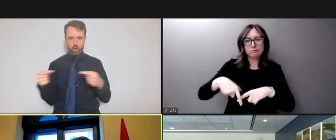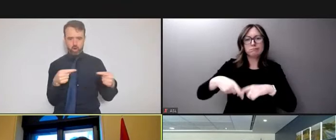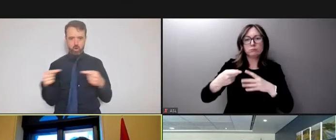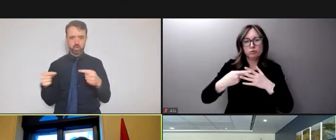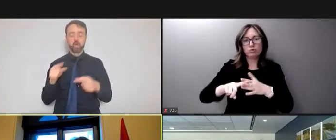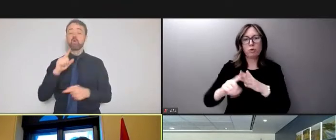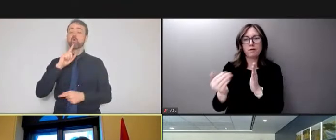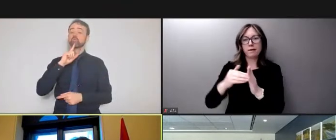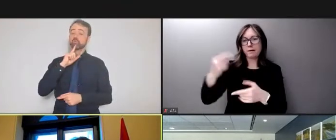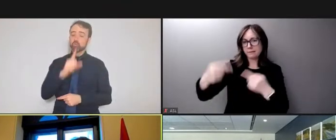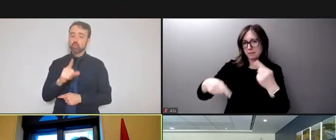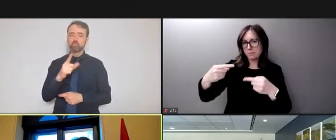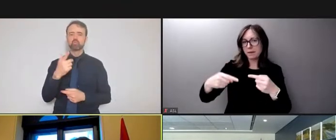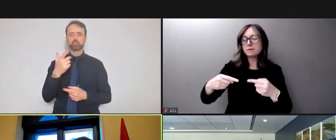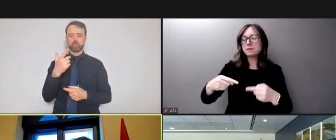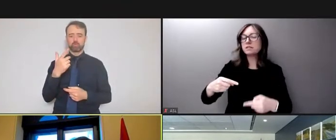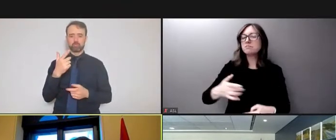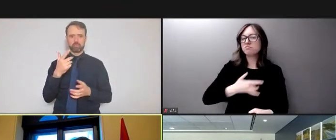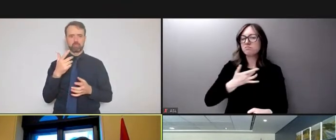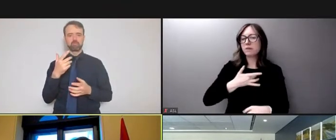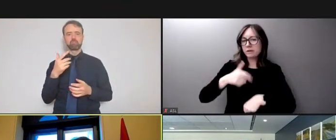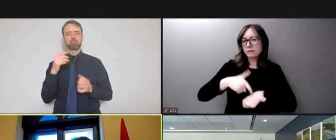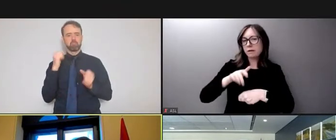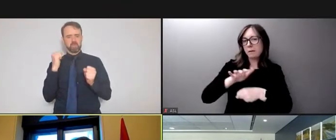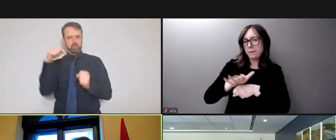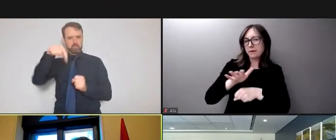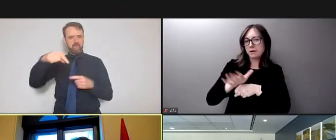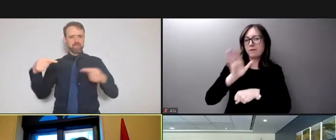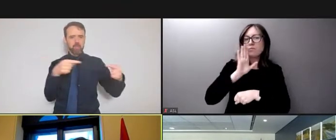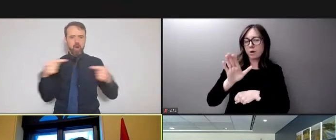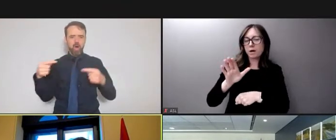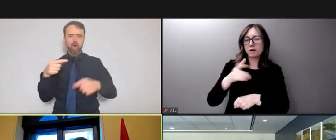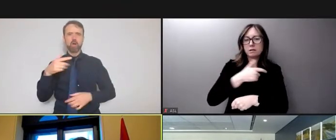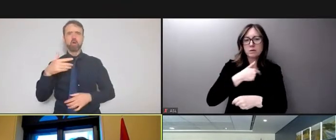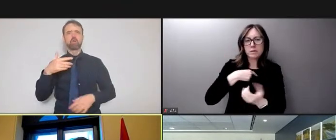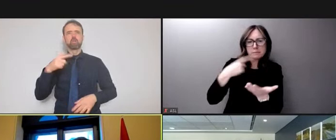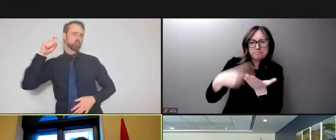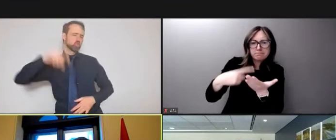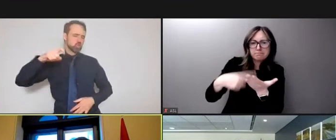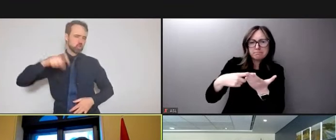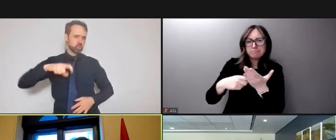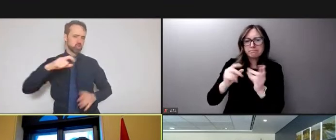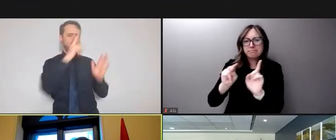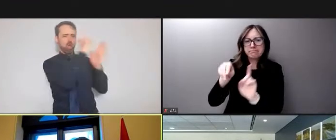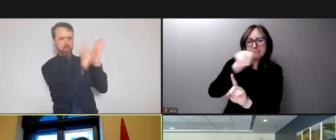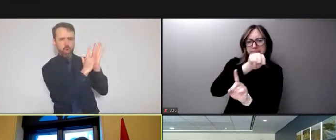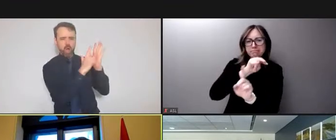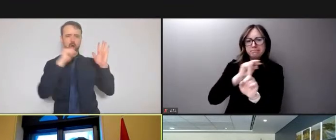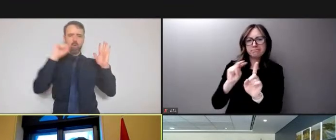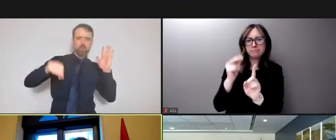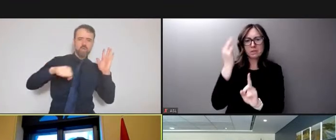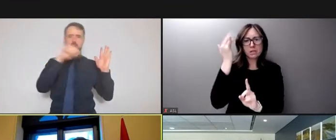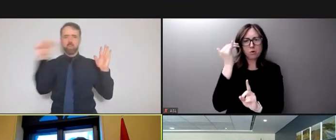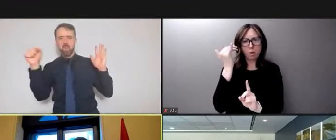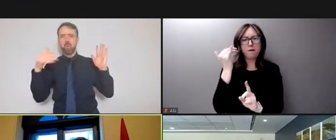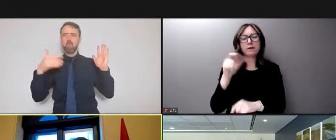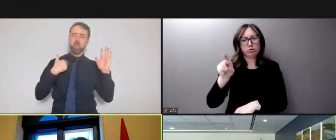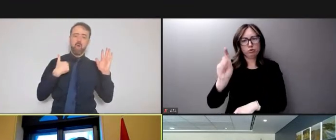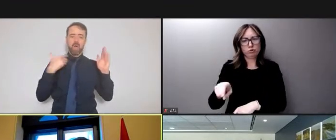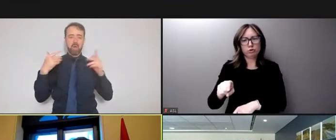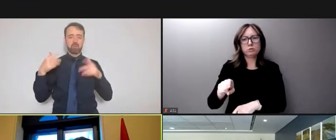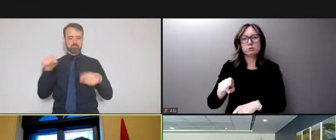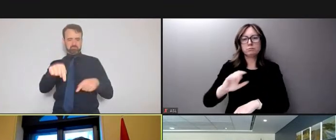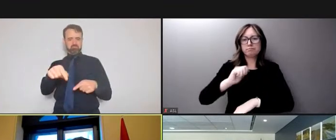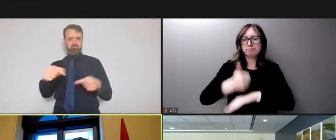de temps d'explorer les raisons pour lesquelles on a besoin, la loi pour l'urgence, mais